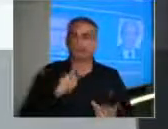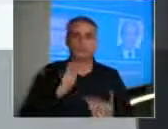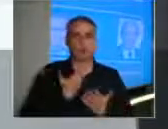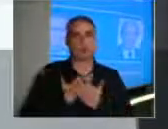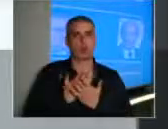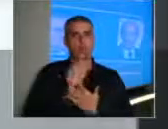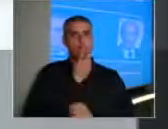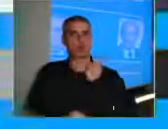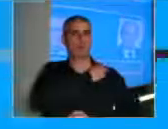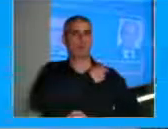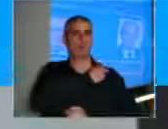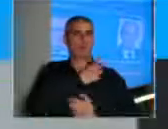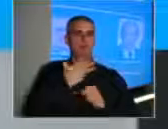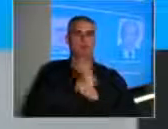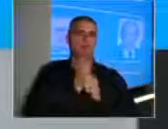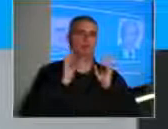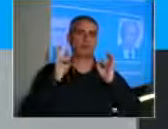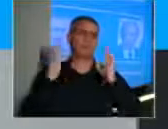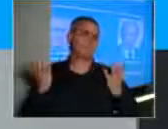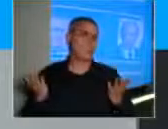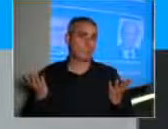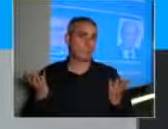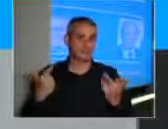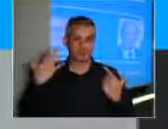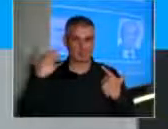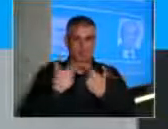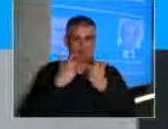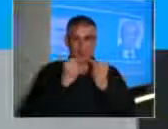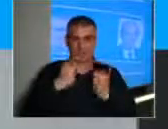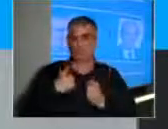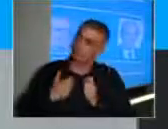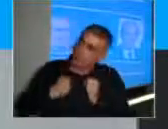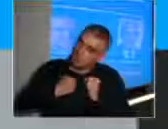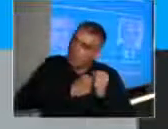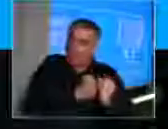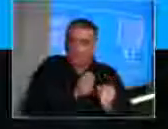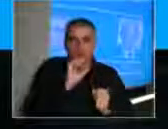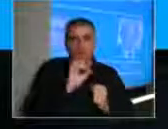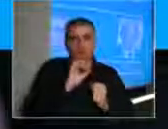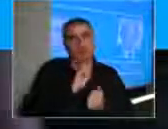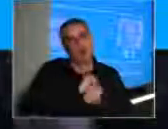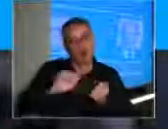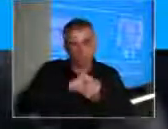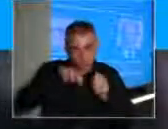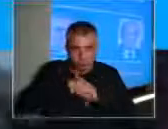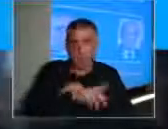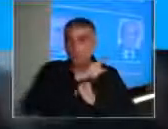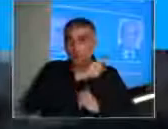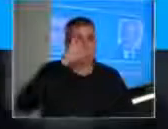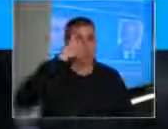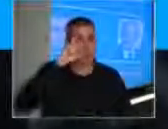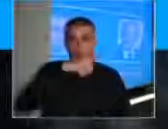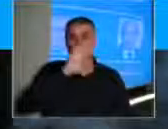הוכיח את עצמו כרמטכ"ל מוצלח במיוחד בצוק איתן, שם אני נלחמתי כדי להשמיד את המנהרות, והוא ובוגי